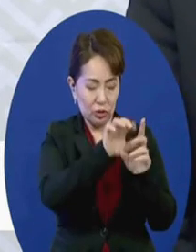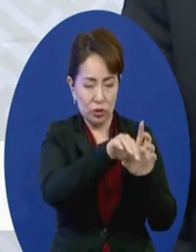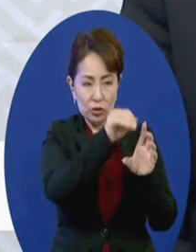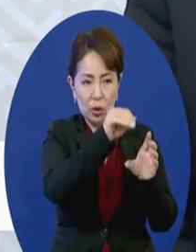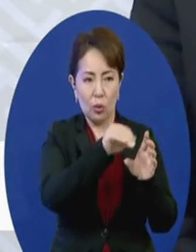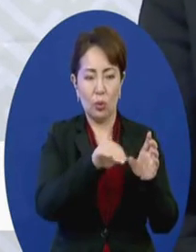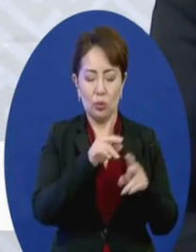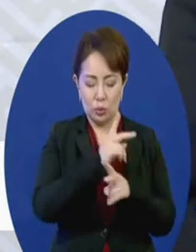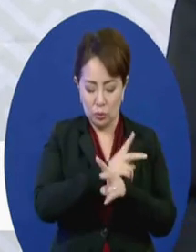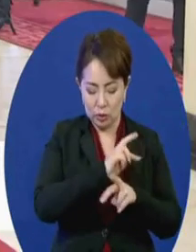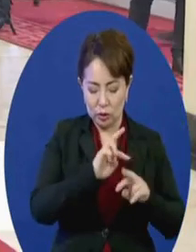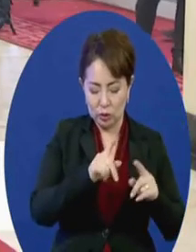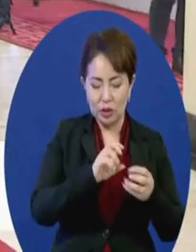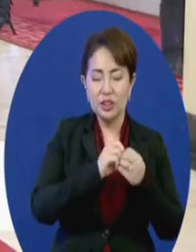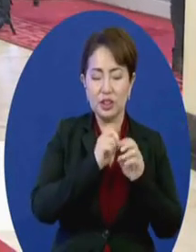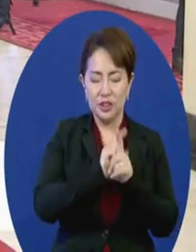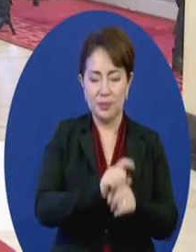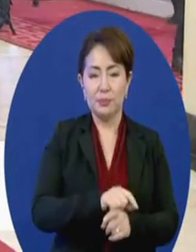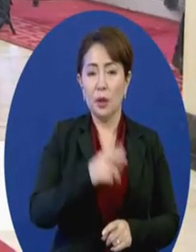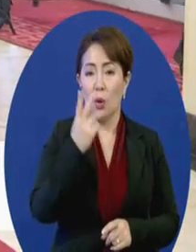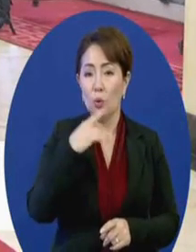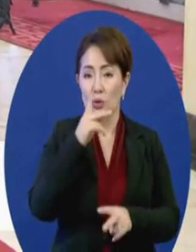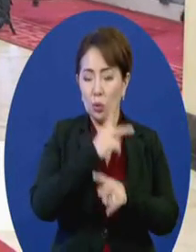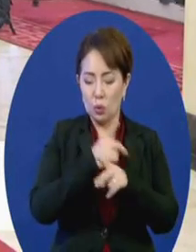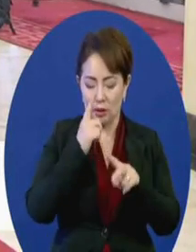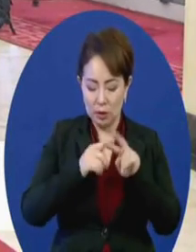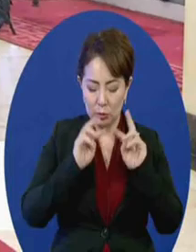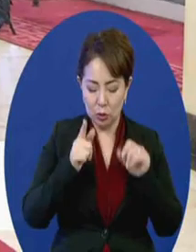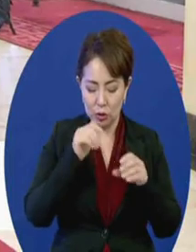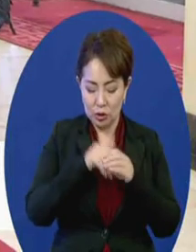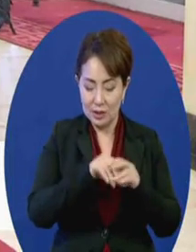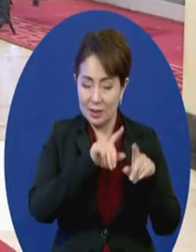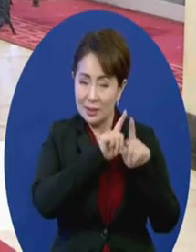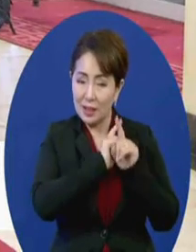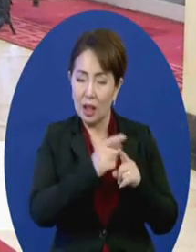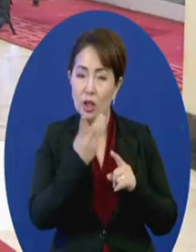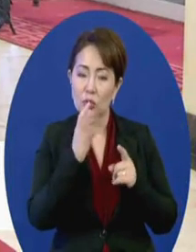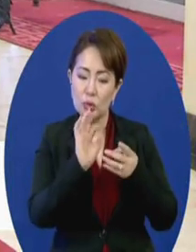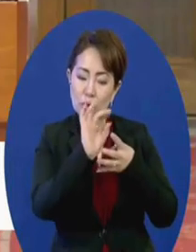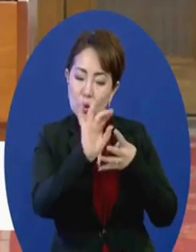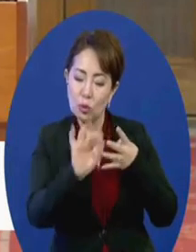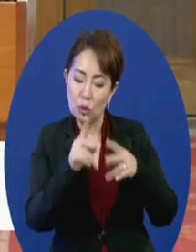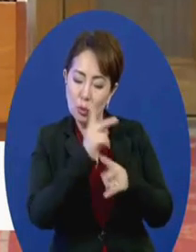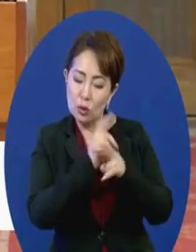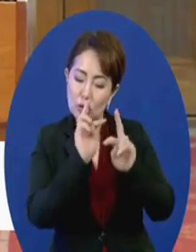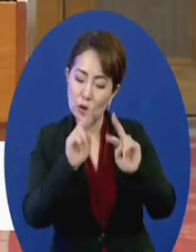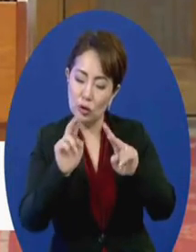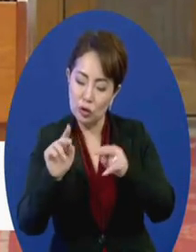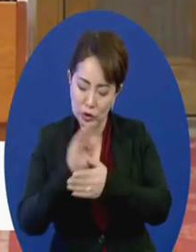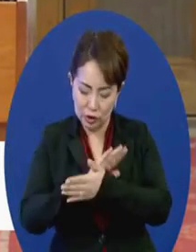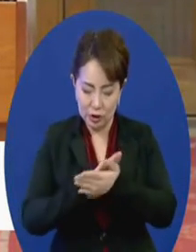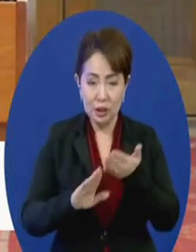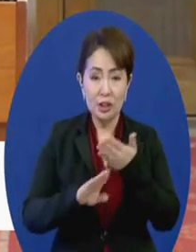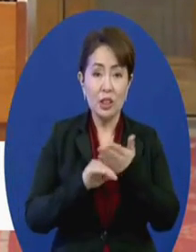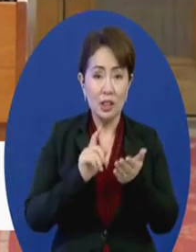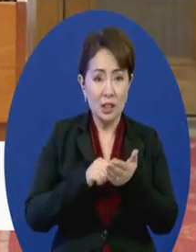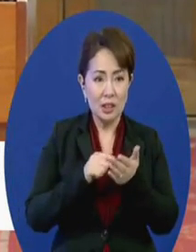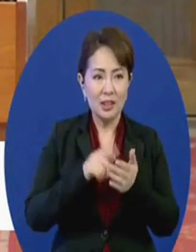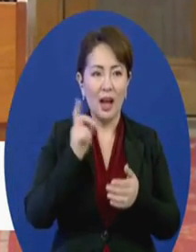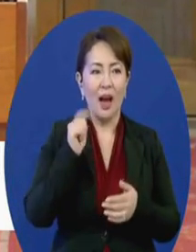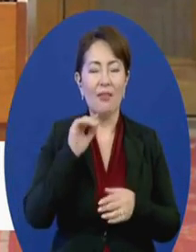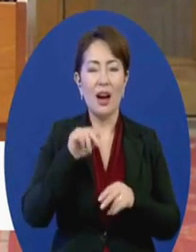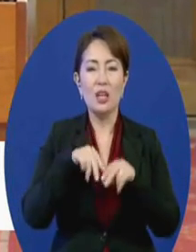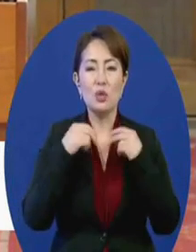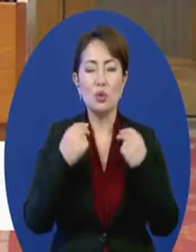сонгуулийн хуулийг хийнэ. Үндсэн хуулийн нэмэлт өөрчлөлтийг дагаад 40 гаруй хуулийг өөрчилж шинжлэх шаардлага үүсэж байгаа юм. Хаврын